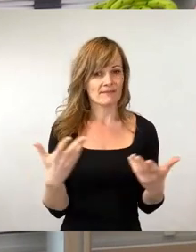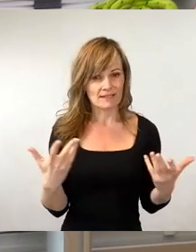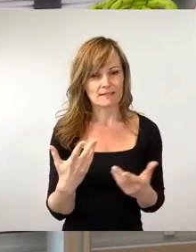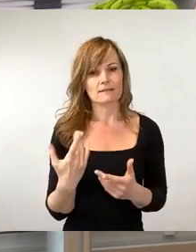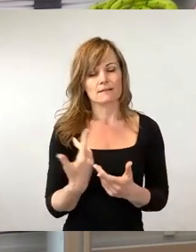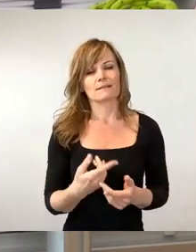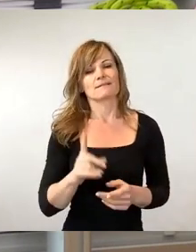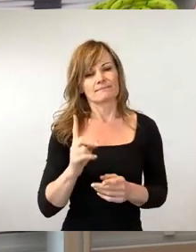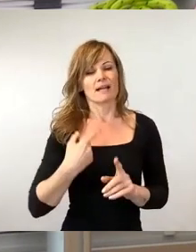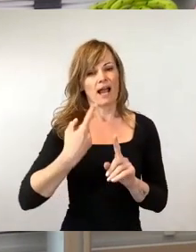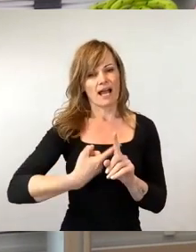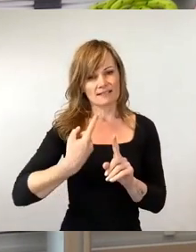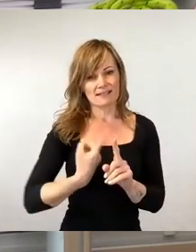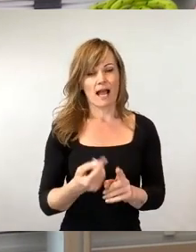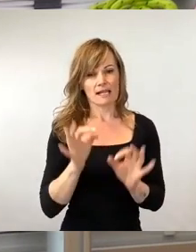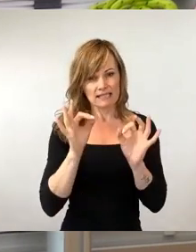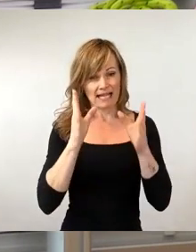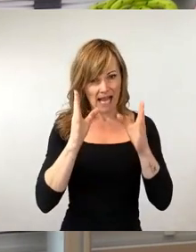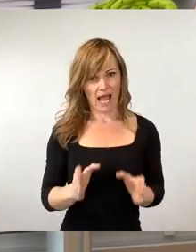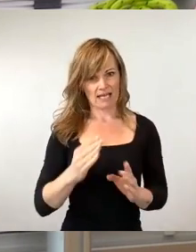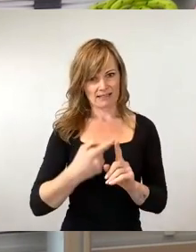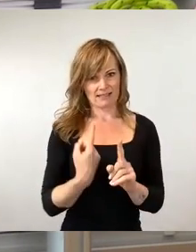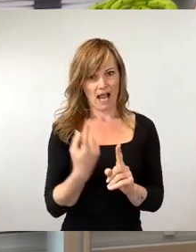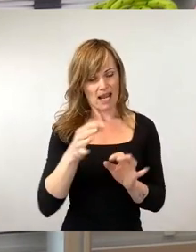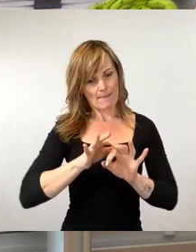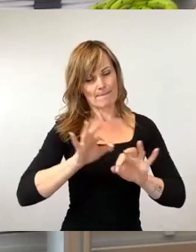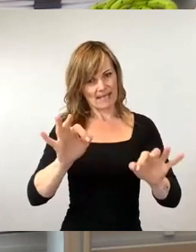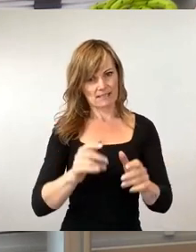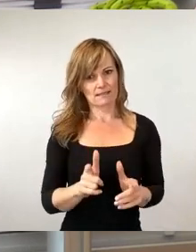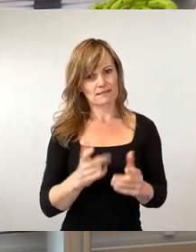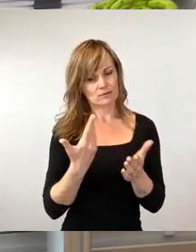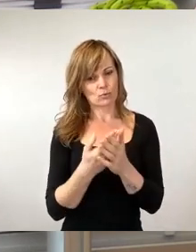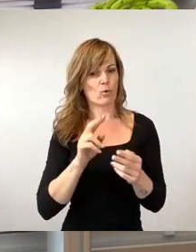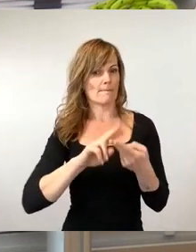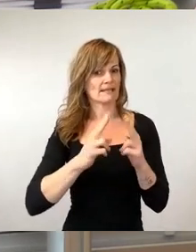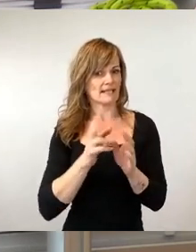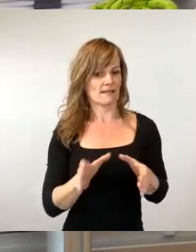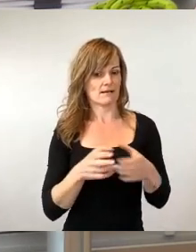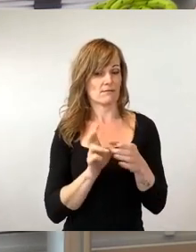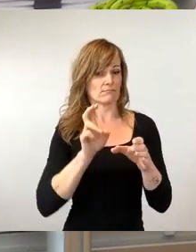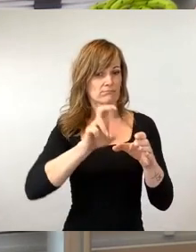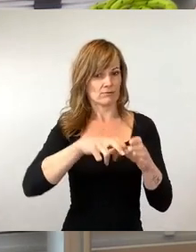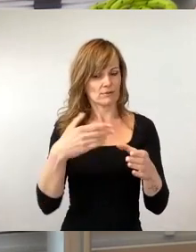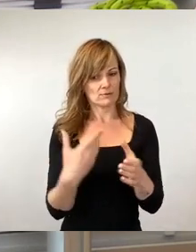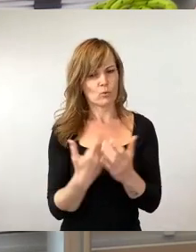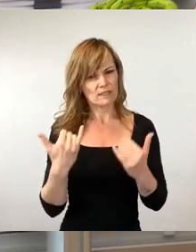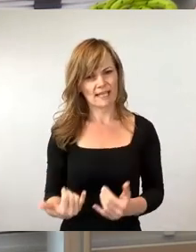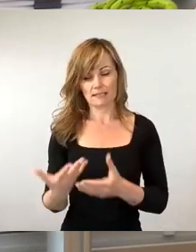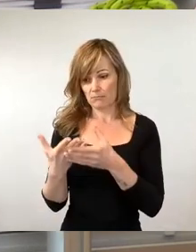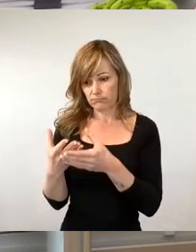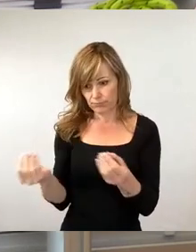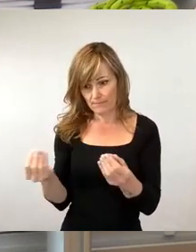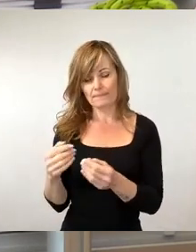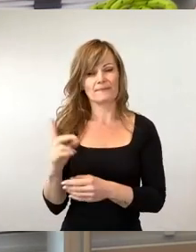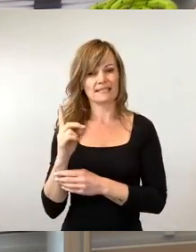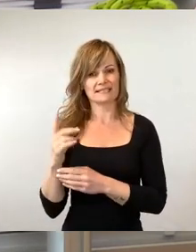Ausschussmitgliederanzahl die Mehrheitsverhältnisse im Rat am besten widerspiegelt. Daran hat sich jetzt tatsächlich mit der Auflösung der Kukidenten-Fraktion auch nichts